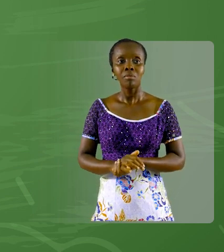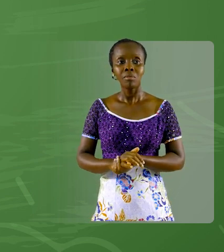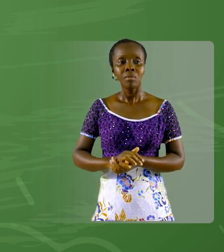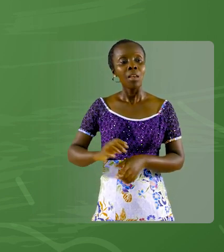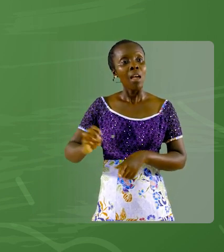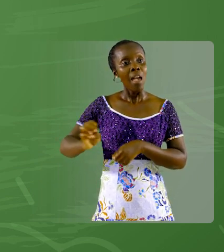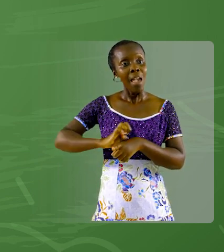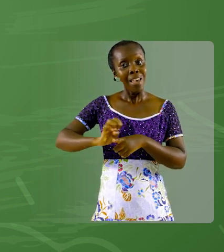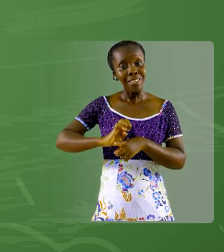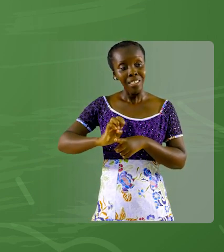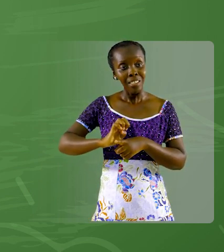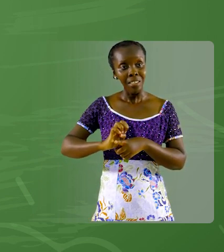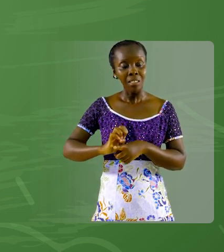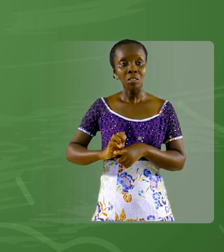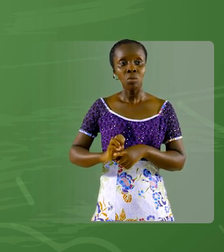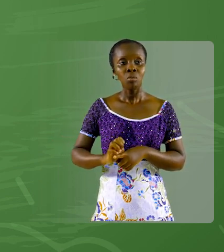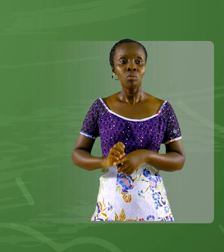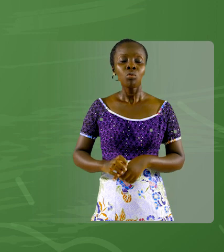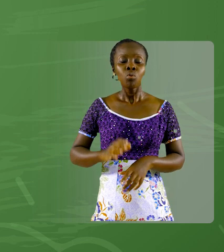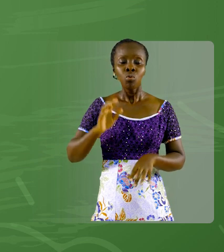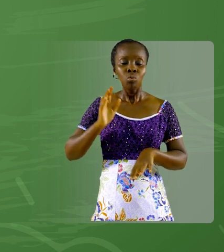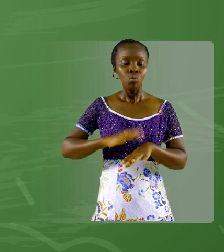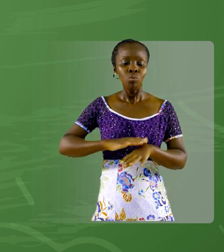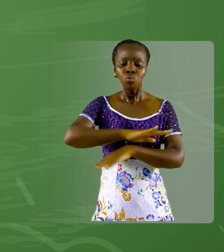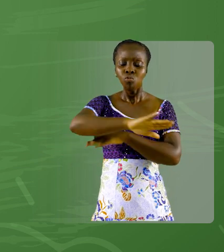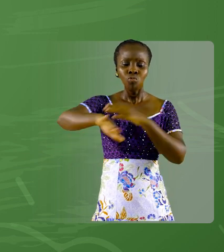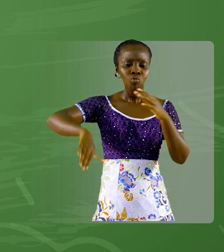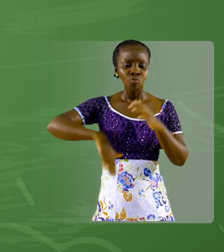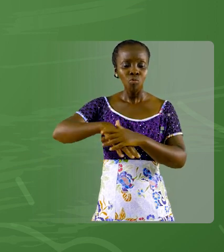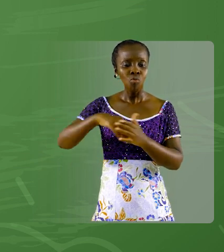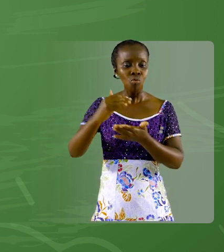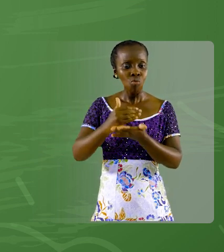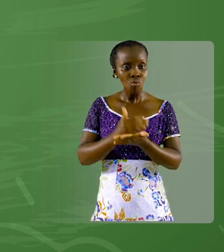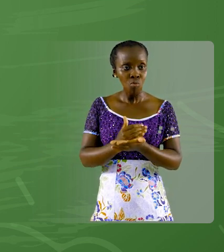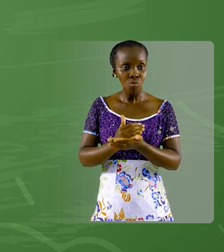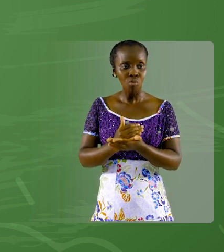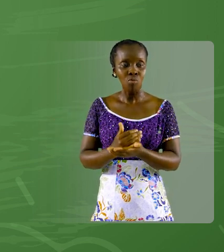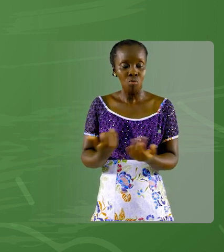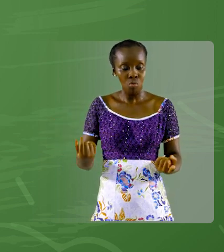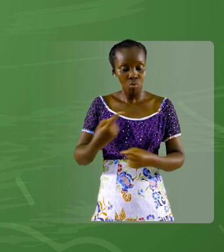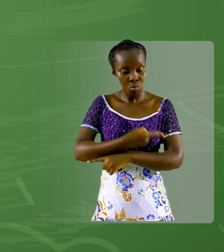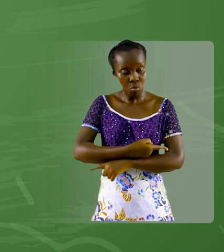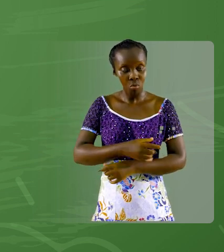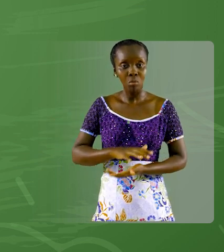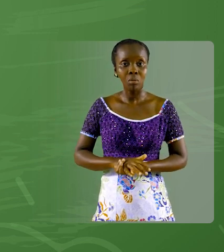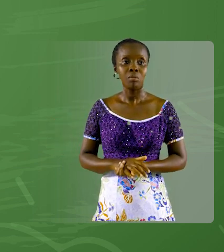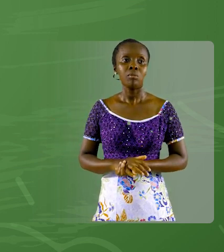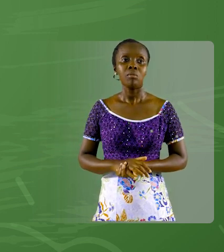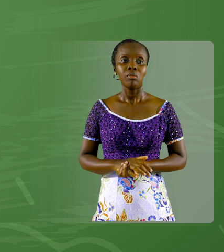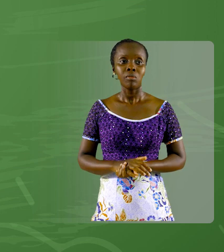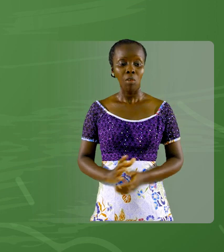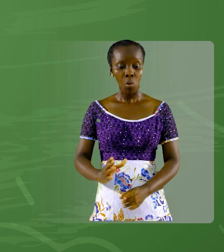pour évaluer l'ensemble de ce que nous avons noté, nous avons relevé en ce jour.